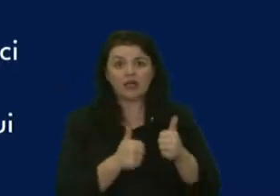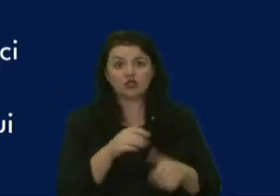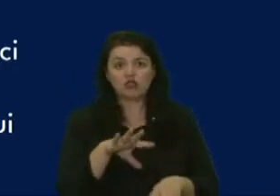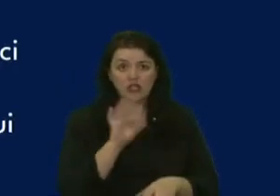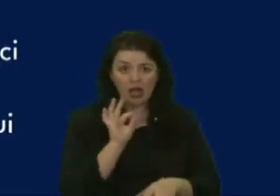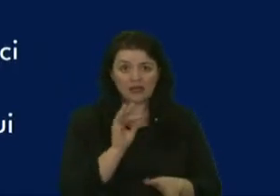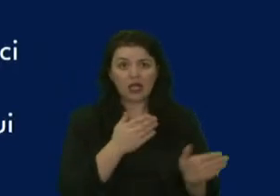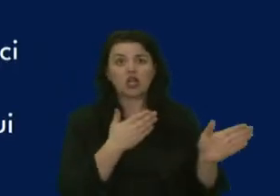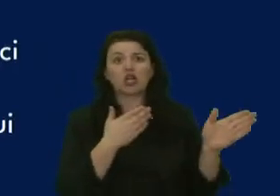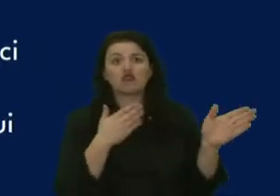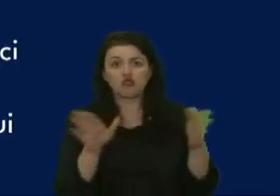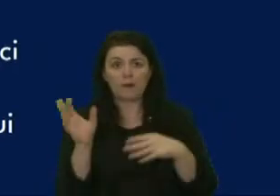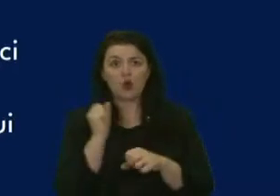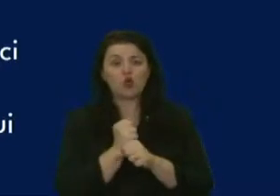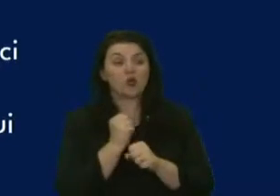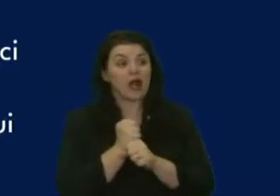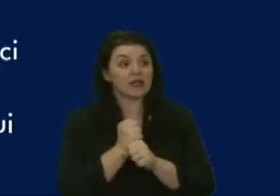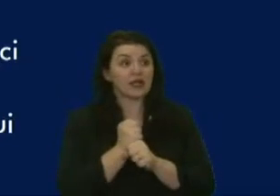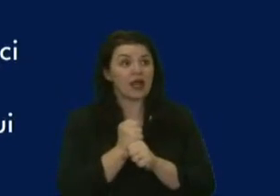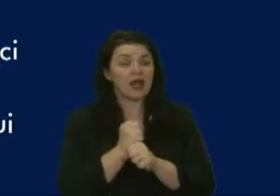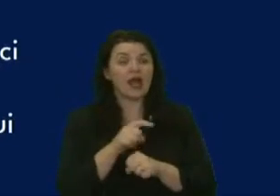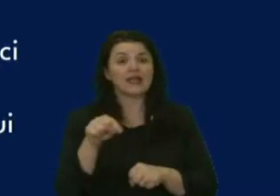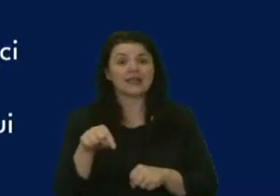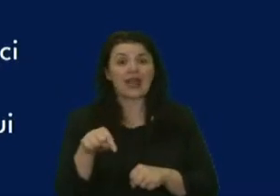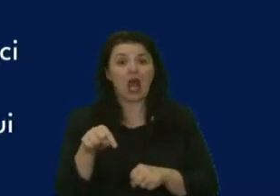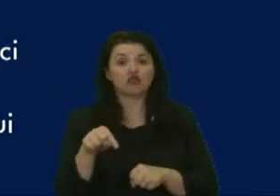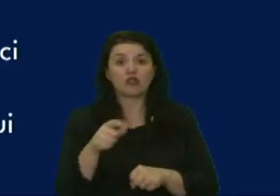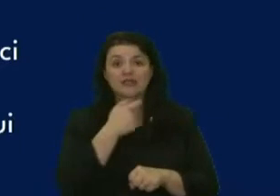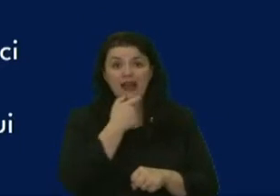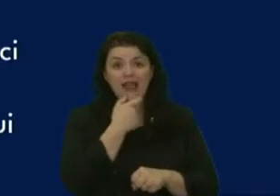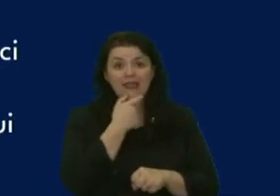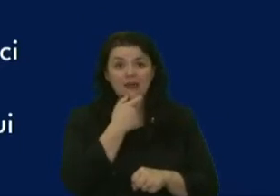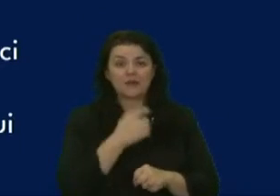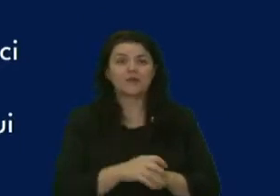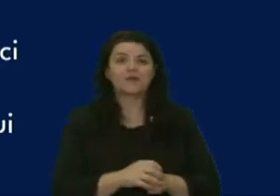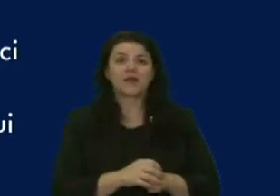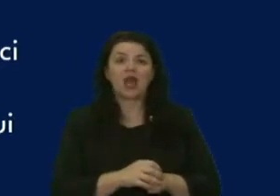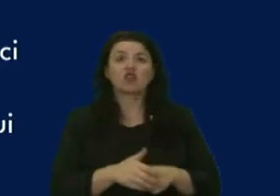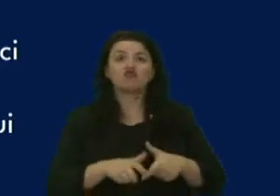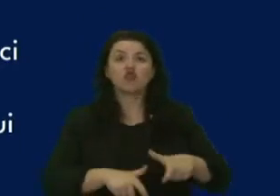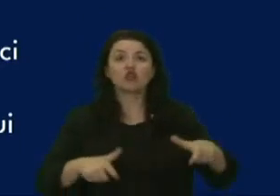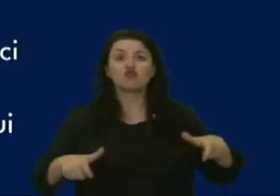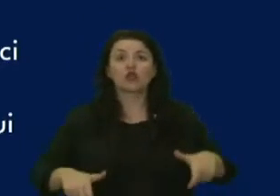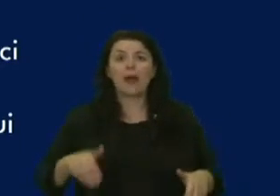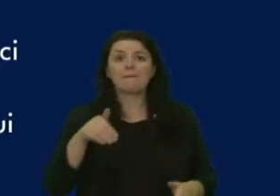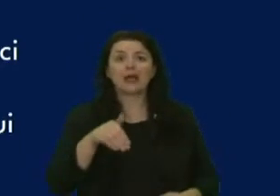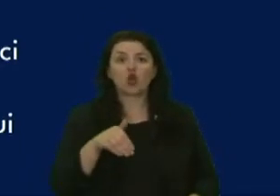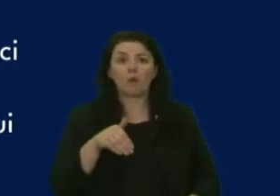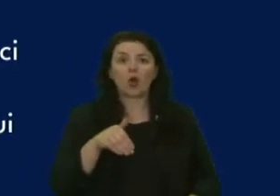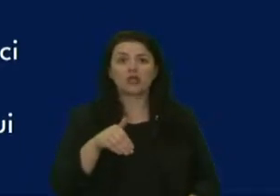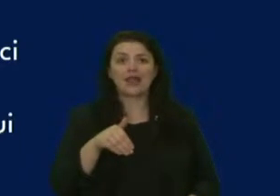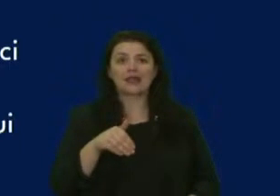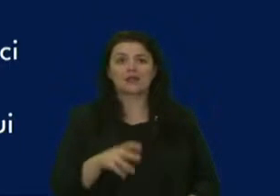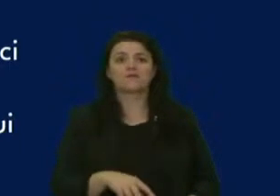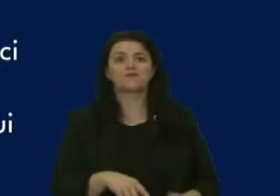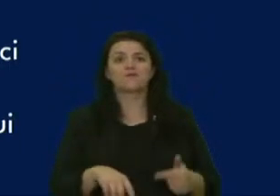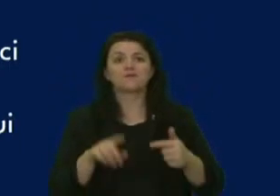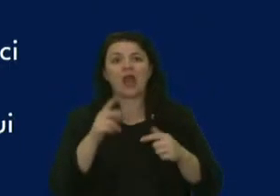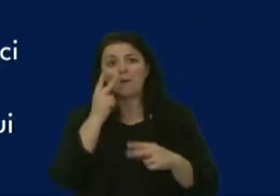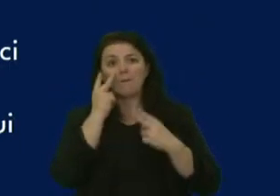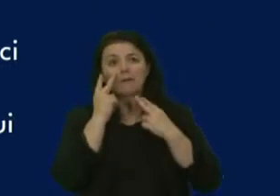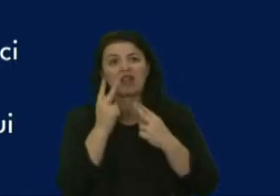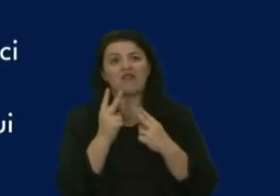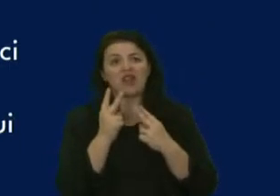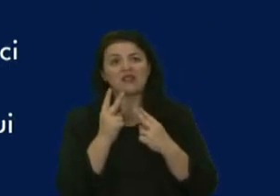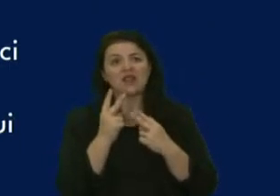și încep În consecință lucrările în acest an la centura metropolitană în privința știți